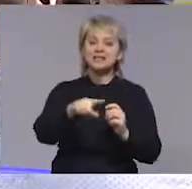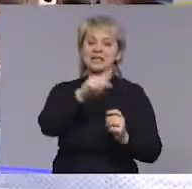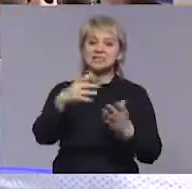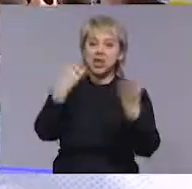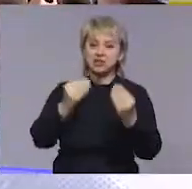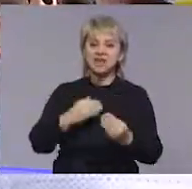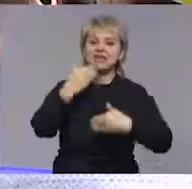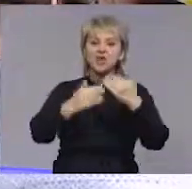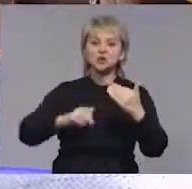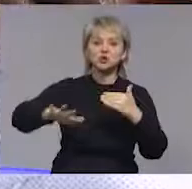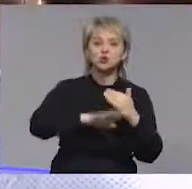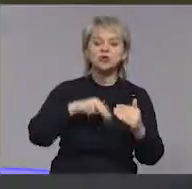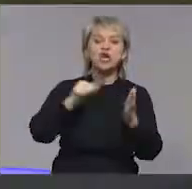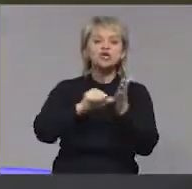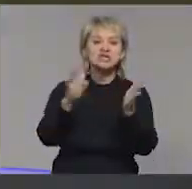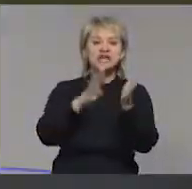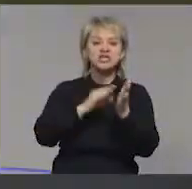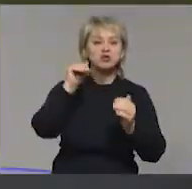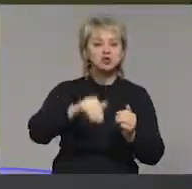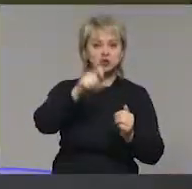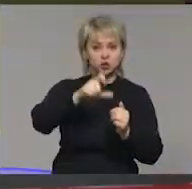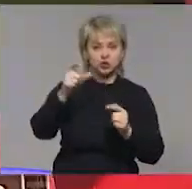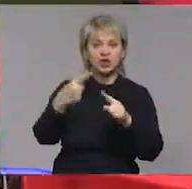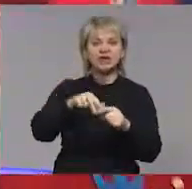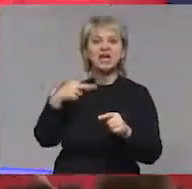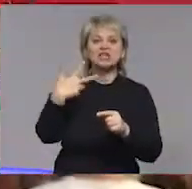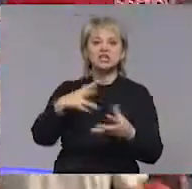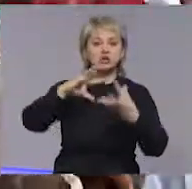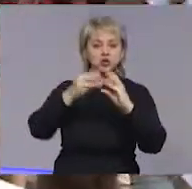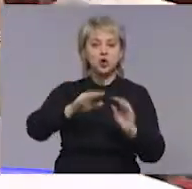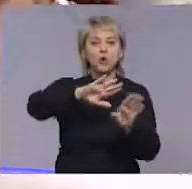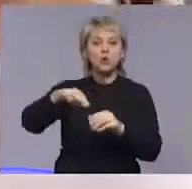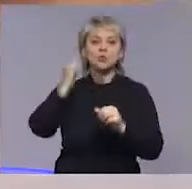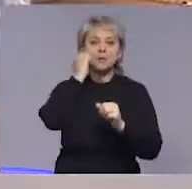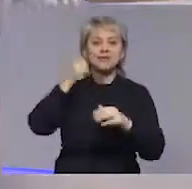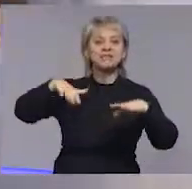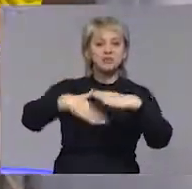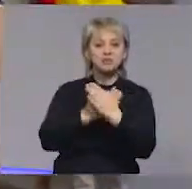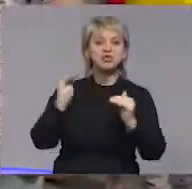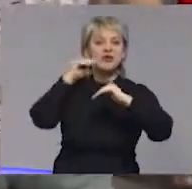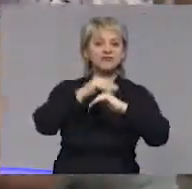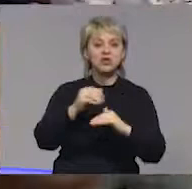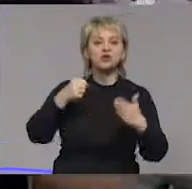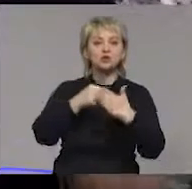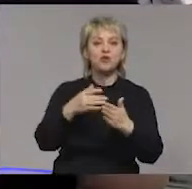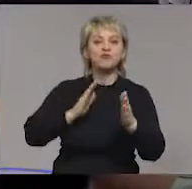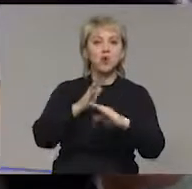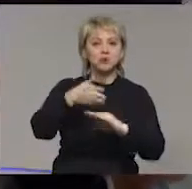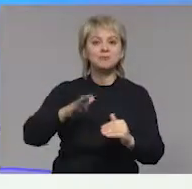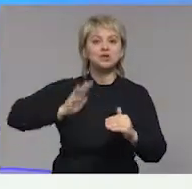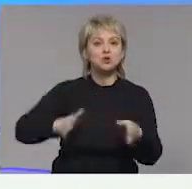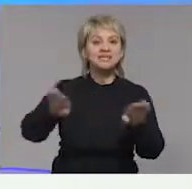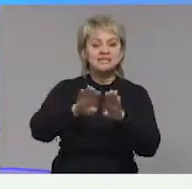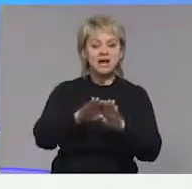через фан-зону прошло 69 тысяч человек. Это третий результат. Результат после Москвы и Питера. Вечером вход даже пришлось